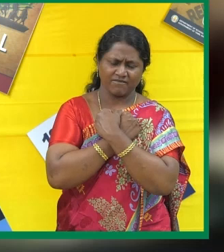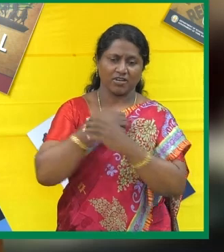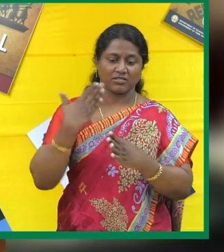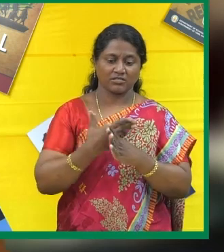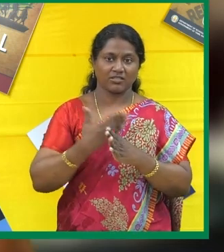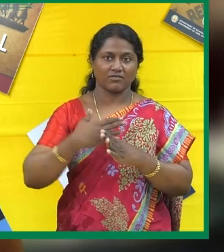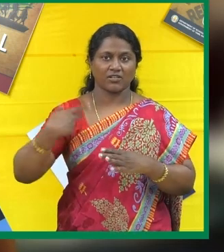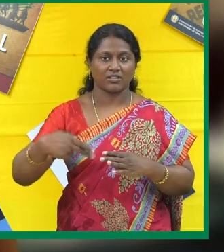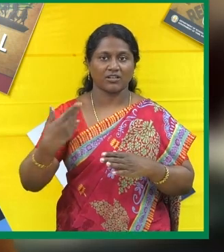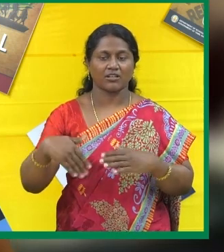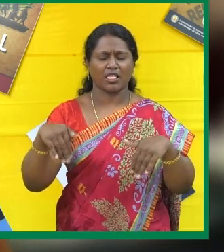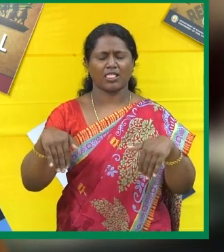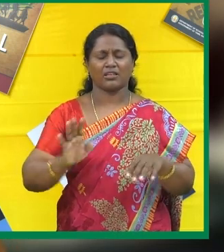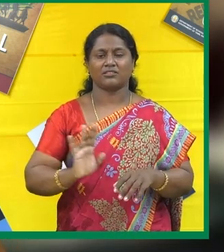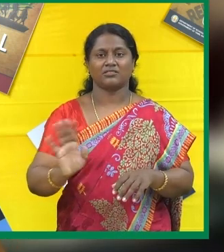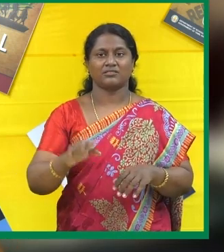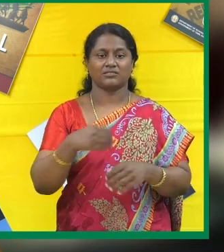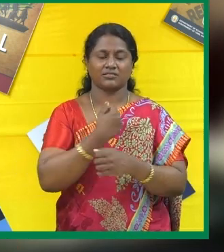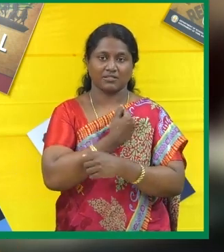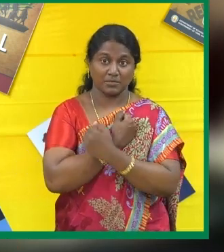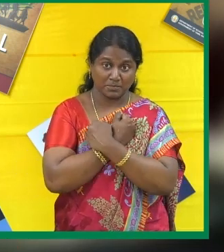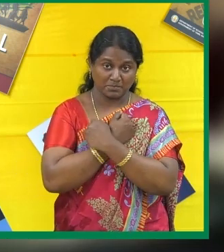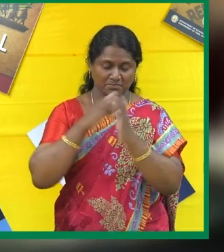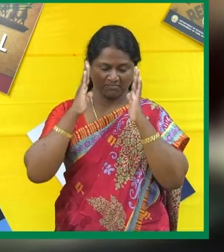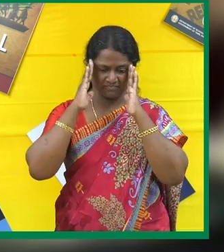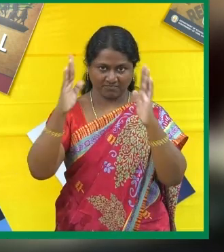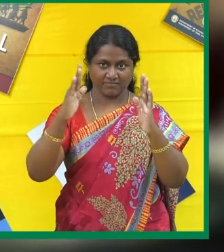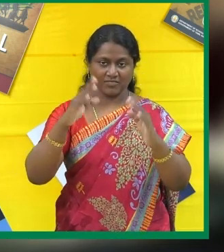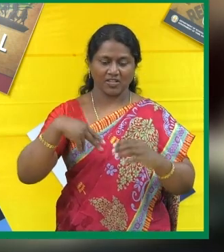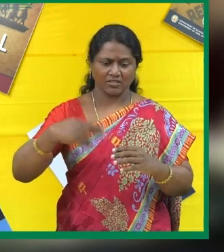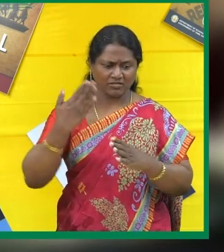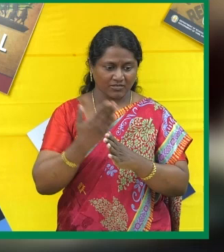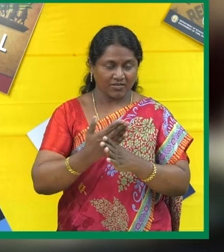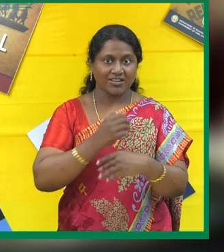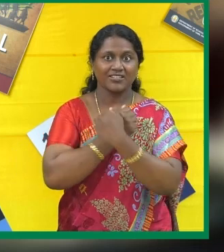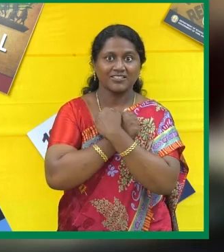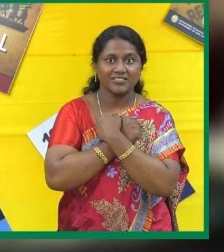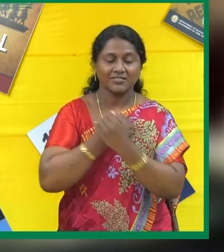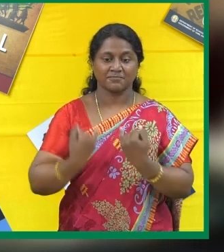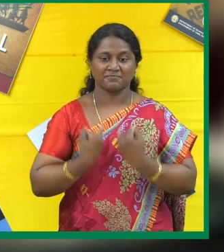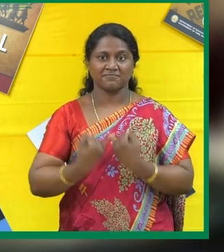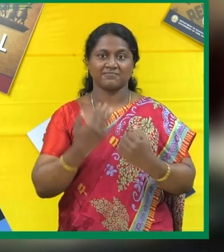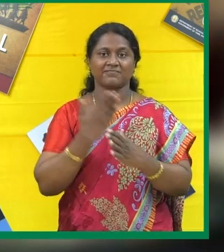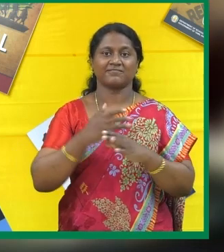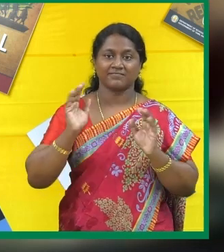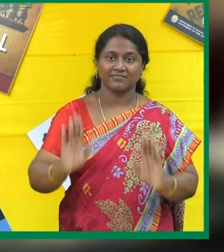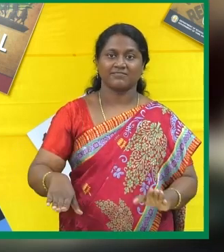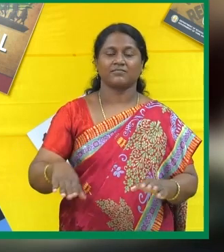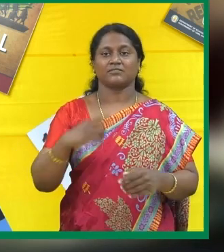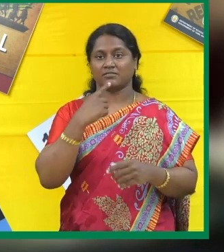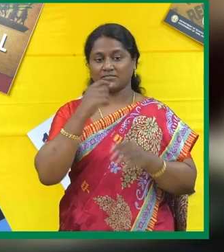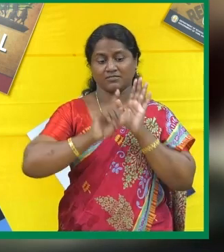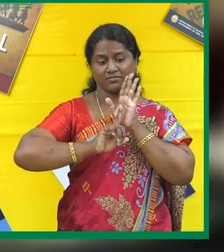செய்யணும், நேர்கொண்ட பார்வையாக நம்ம வாழ்க்கையில் முன்னேறணும் அப்படிங்கிறது நம்ம பொயட்டோட அறிவுறுத்தல் இந்த பொயத்தில். வித் ஃபார்வர்ட் ஃபேஸ்